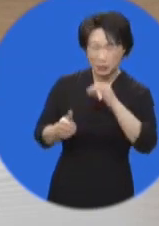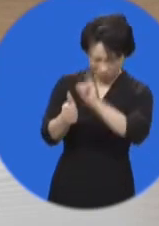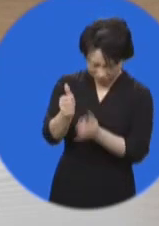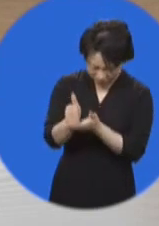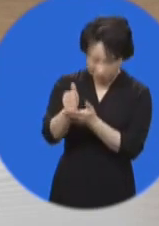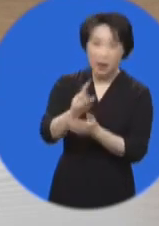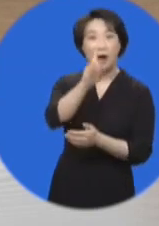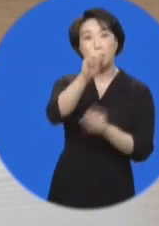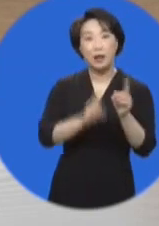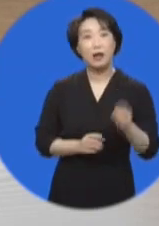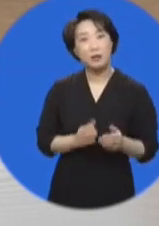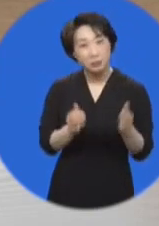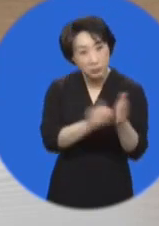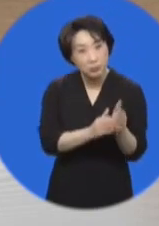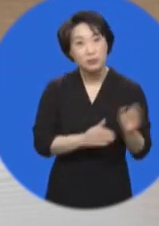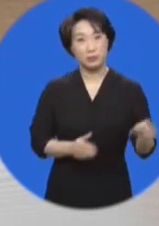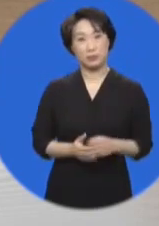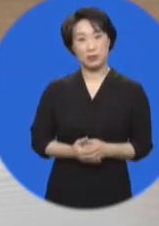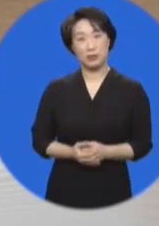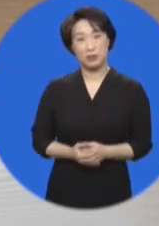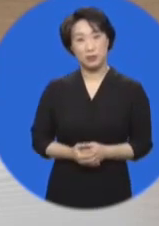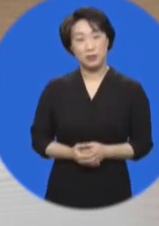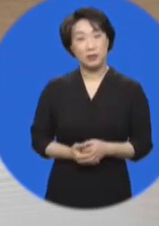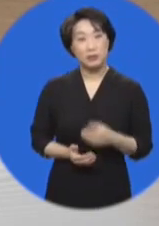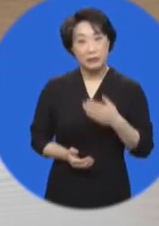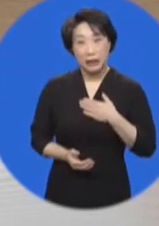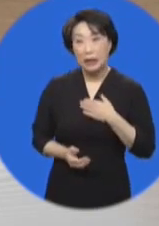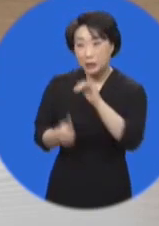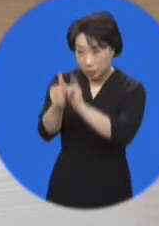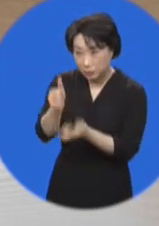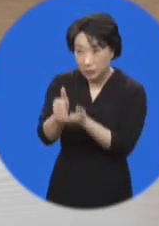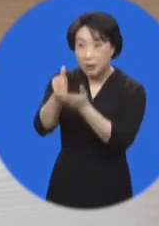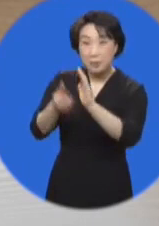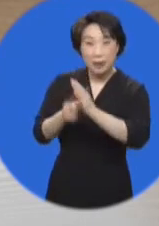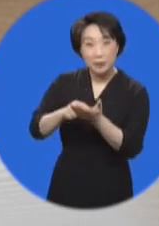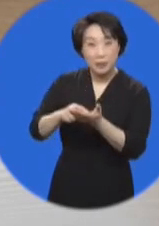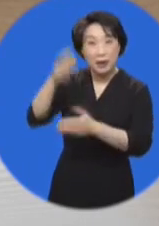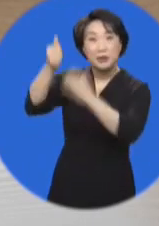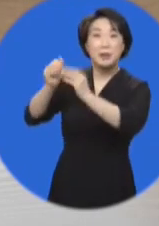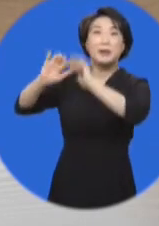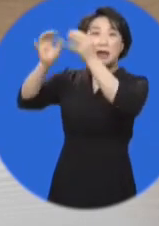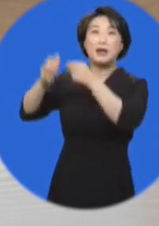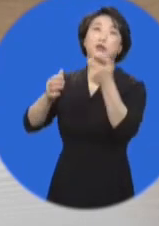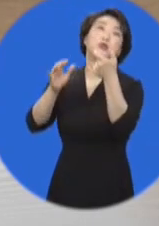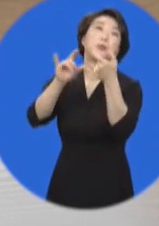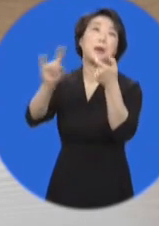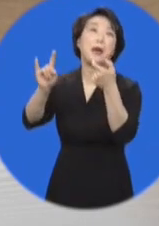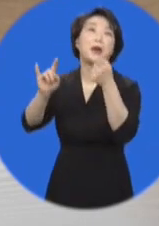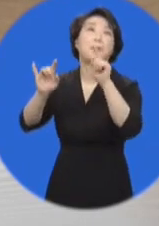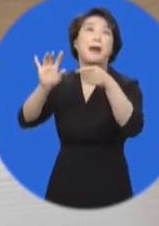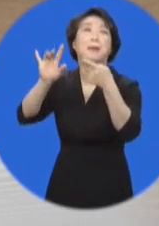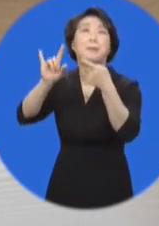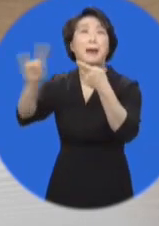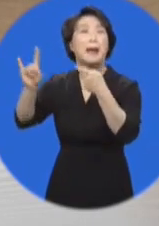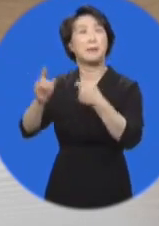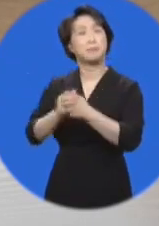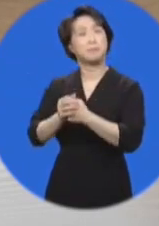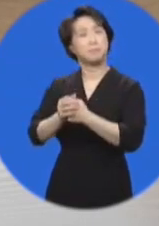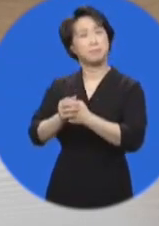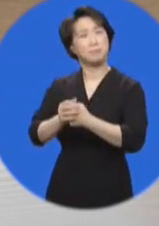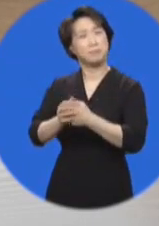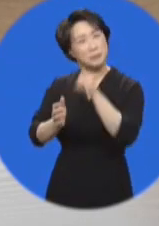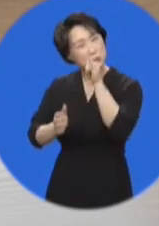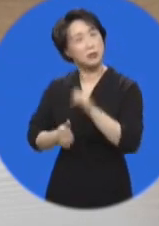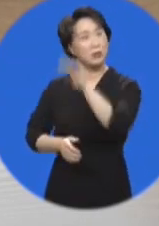섬기기만 하면 돼. 아멘. 내가 섬긴 만큼 하늘에 60배, 100배. 응? 무슨